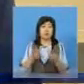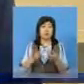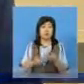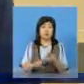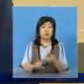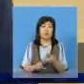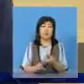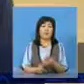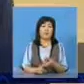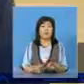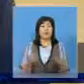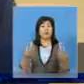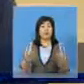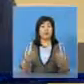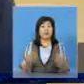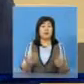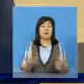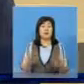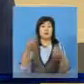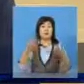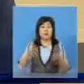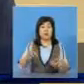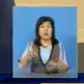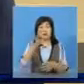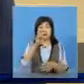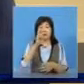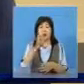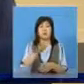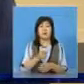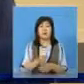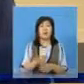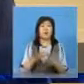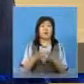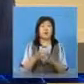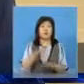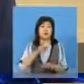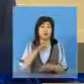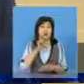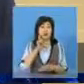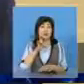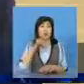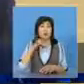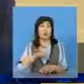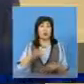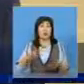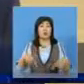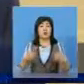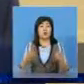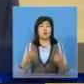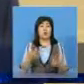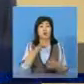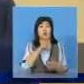Және де қазіргі заманда егеменді еліміз еңсесін көтеріп тұрғанда ауыл жастары және де рухани жаңғырудың